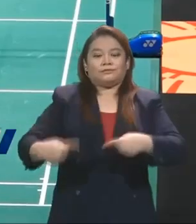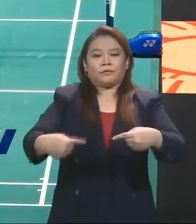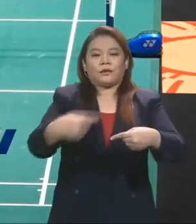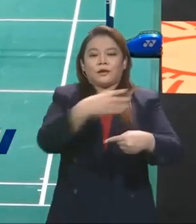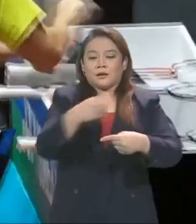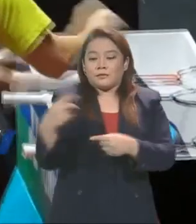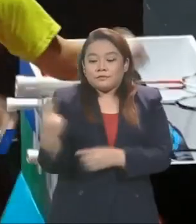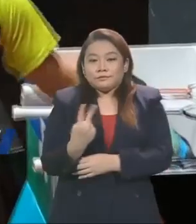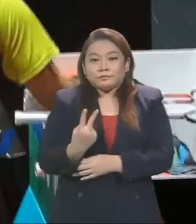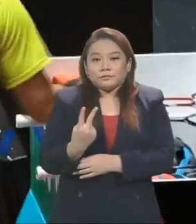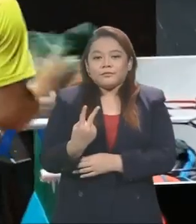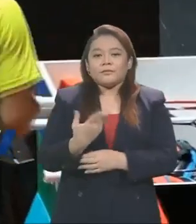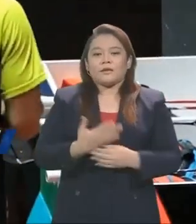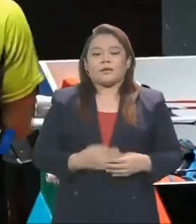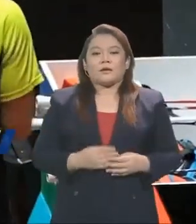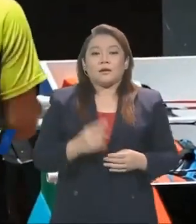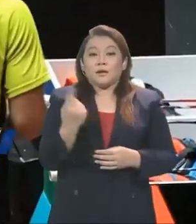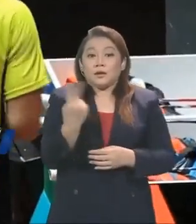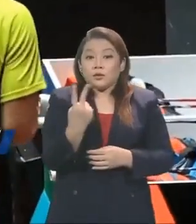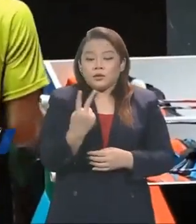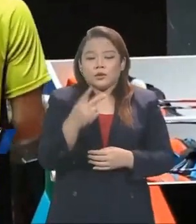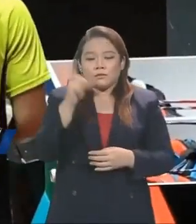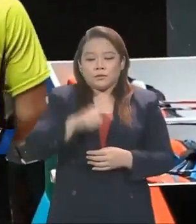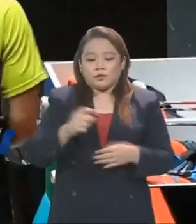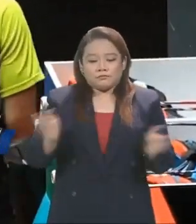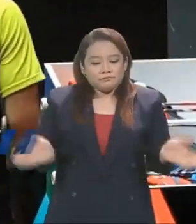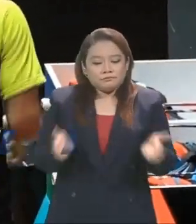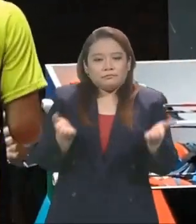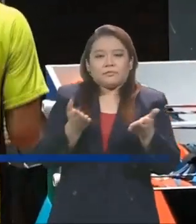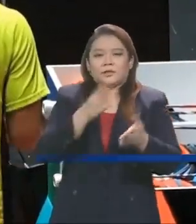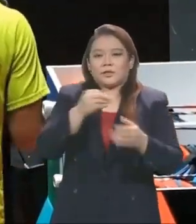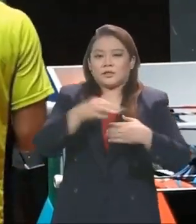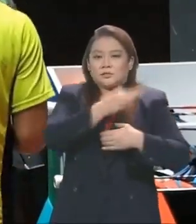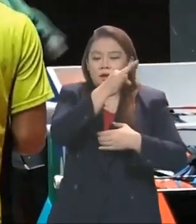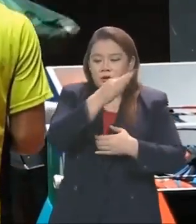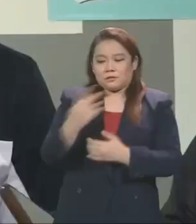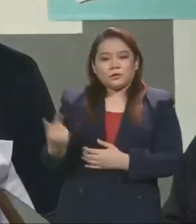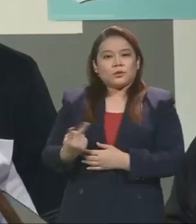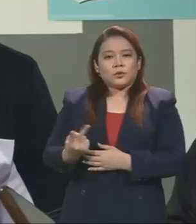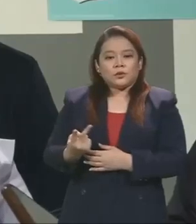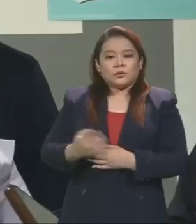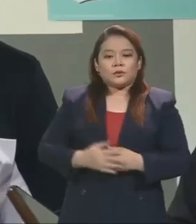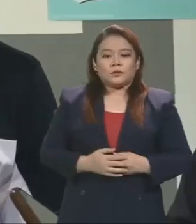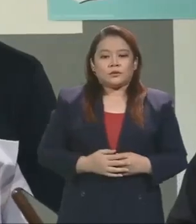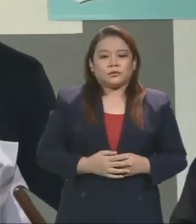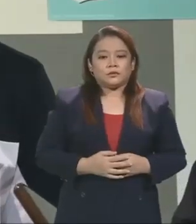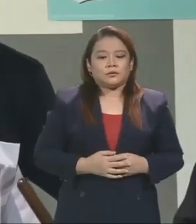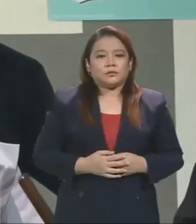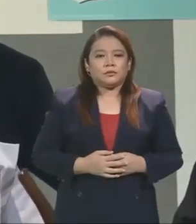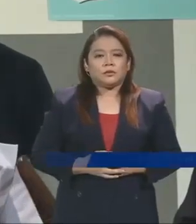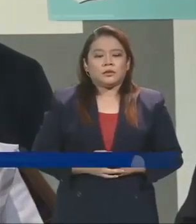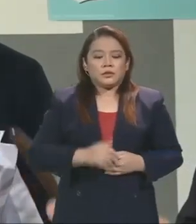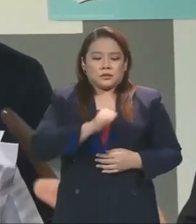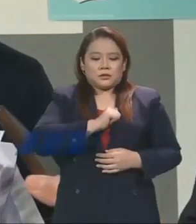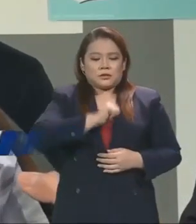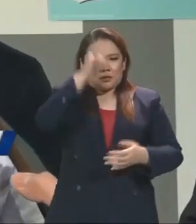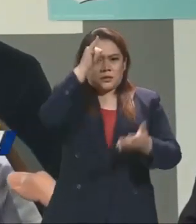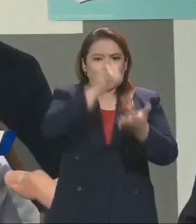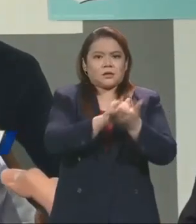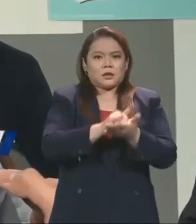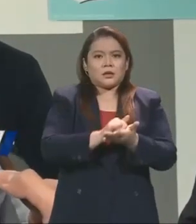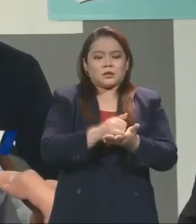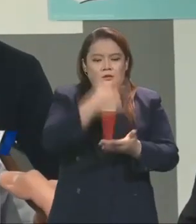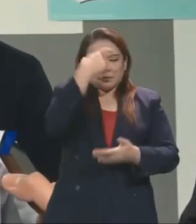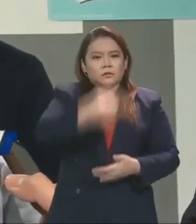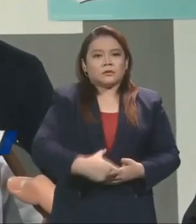pemain berpasangan, Zife dan Izzudin perlu saling memberi galakan dan semangat antara satu sama lain. To sell confidence on the gods, they need to like